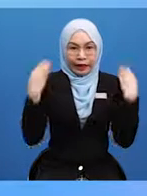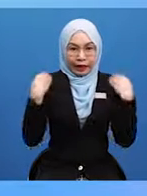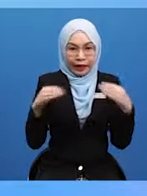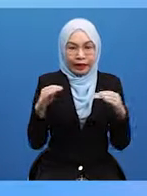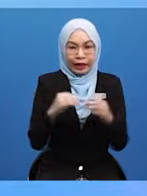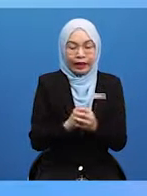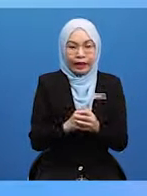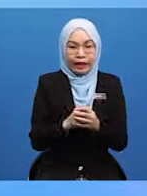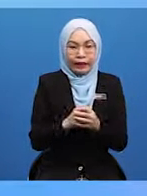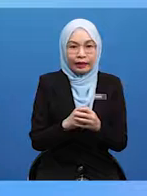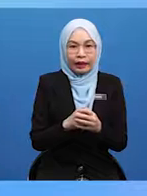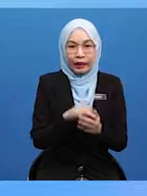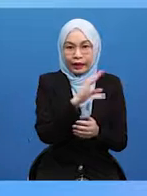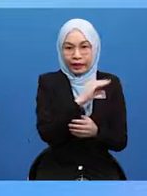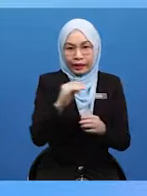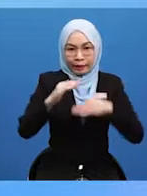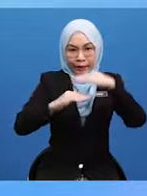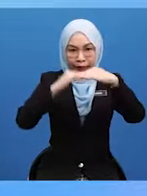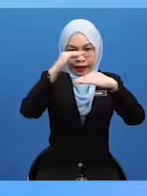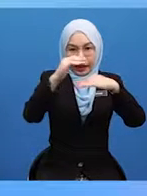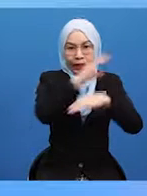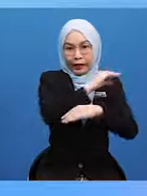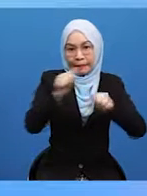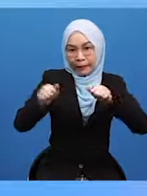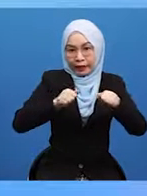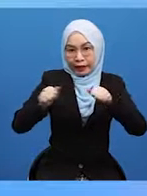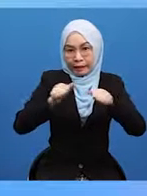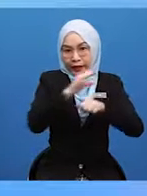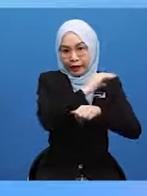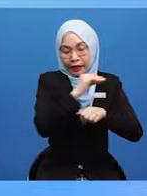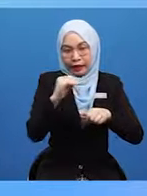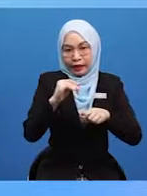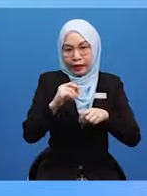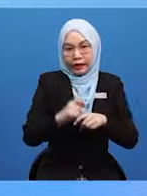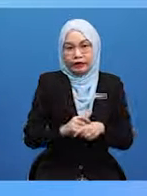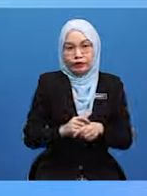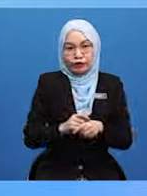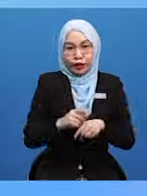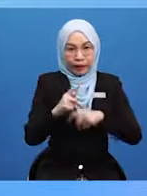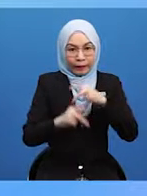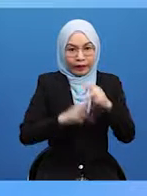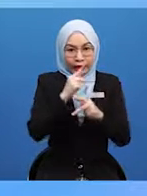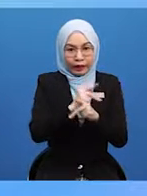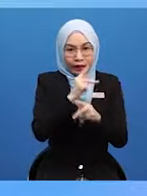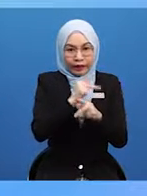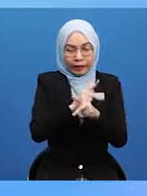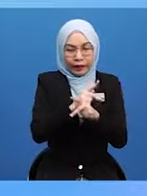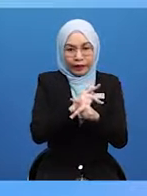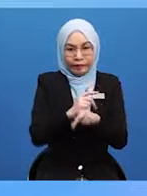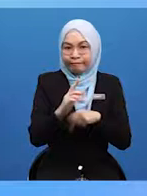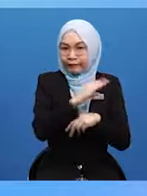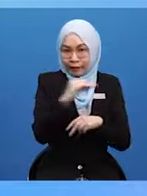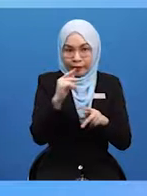pembinaan, pentadbiran dan perkhidmatan. Ini berbeza dengan